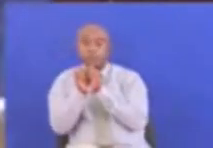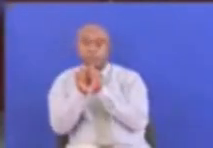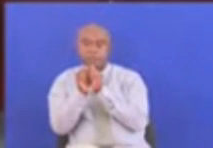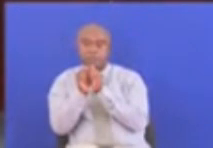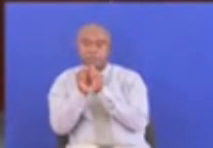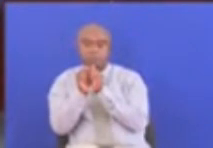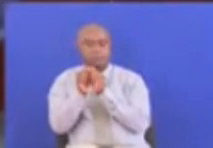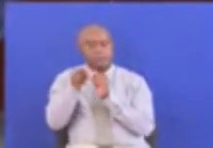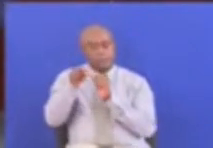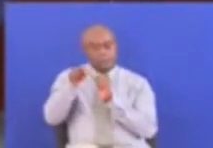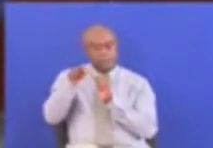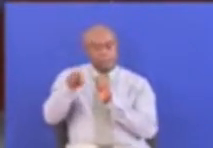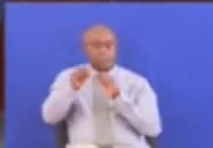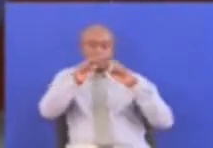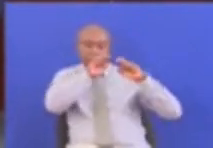kinachozungumzia